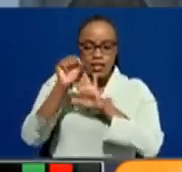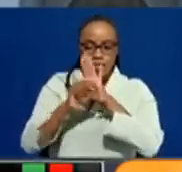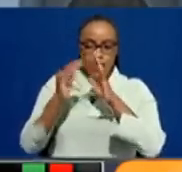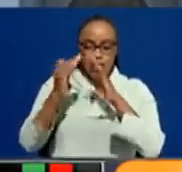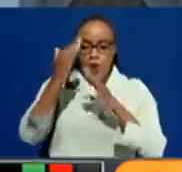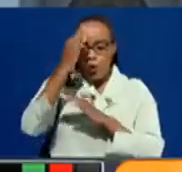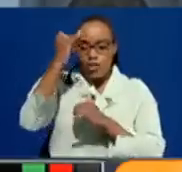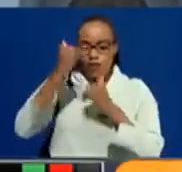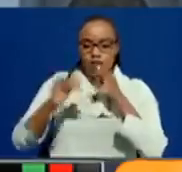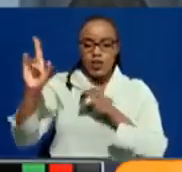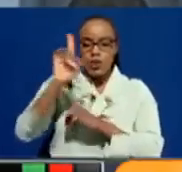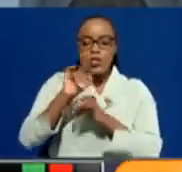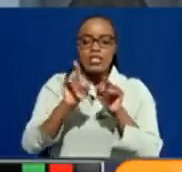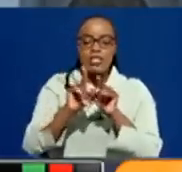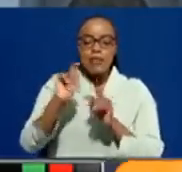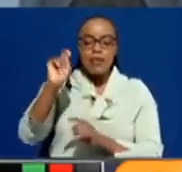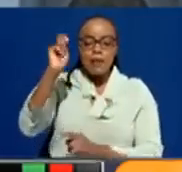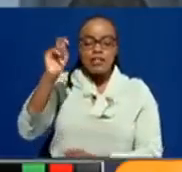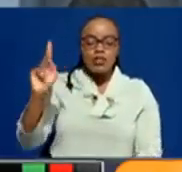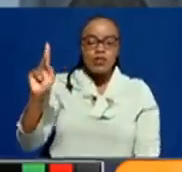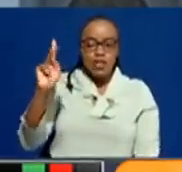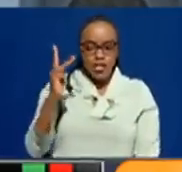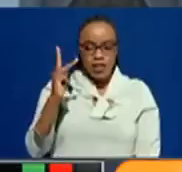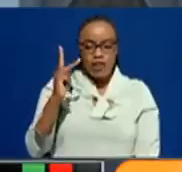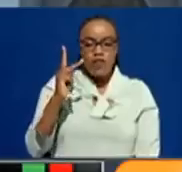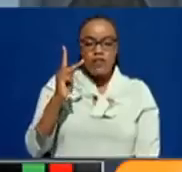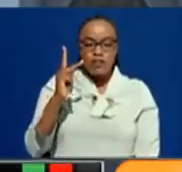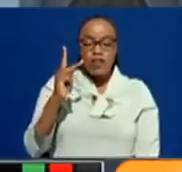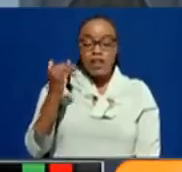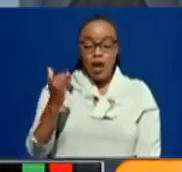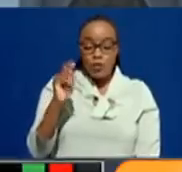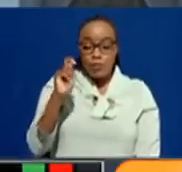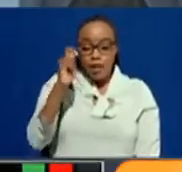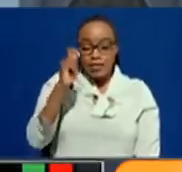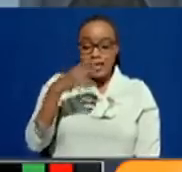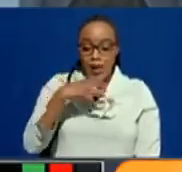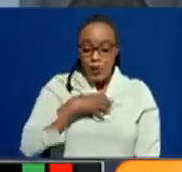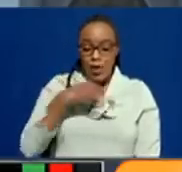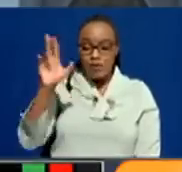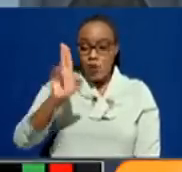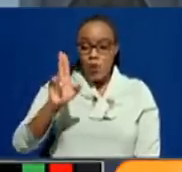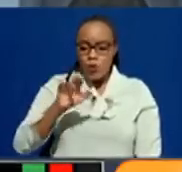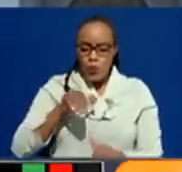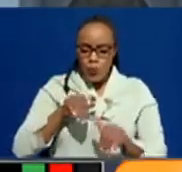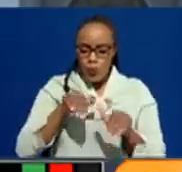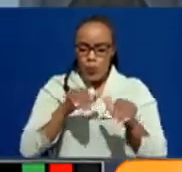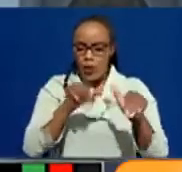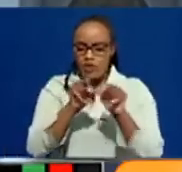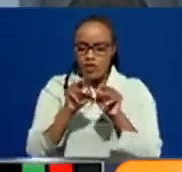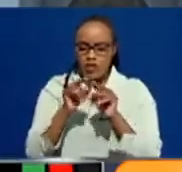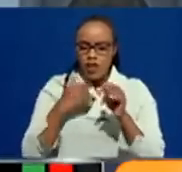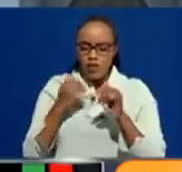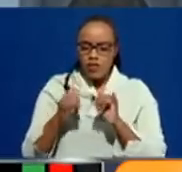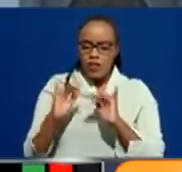siku yake ya mwisho kama rais wa Jamhuri ya Kenya. Rais Mstaafu Uhuru Kenyatta alifuatilia kwa makini na